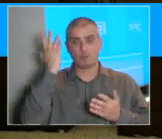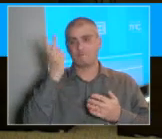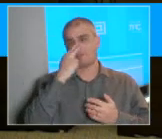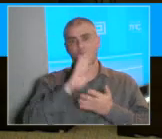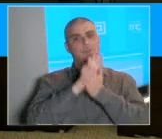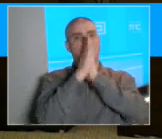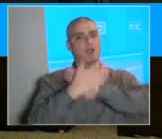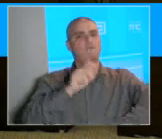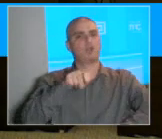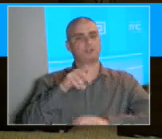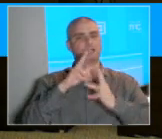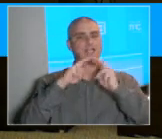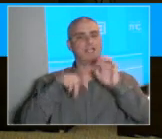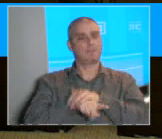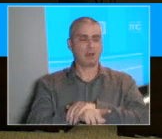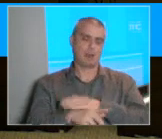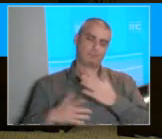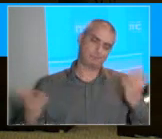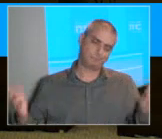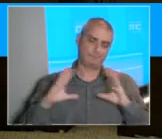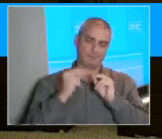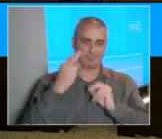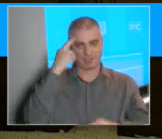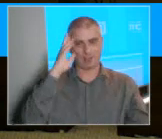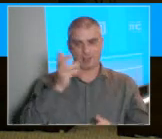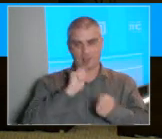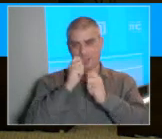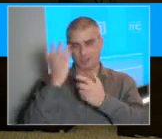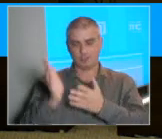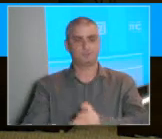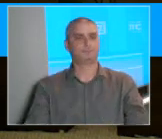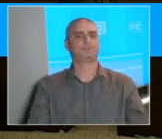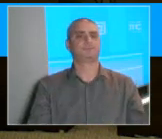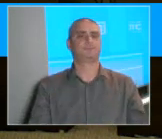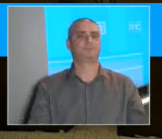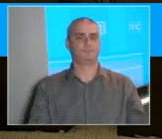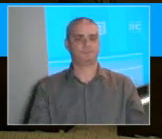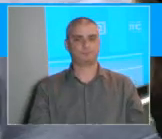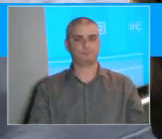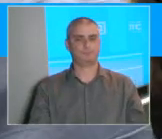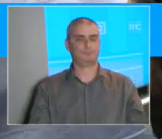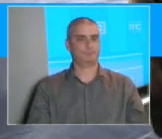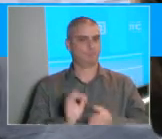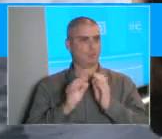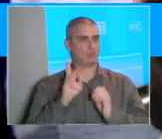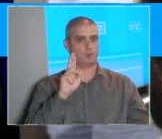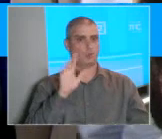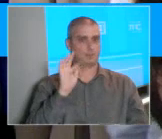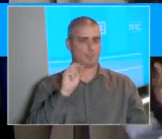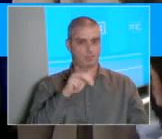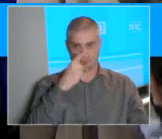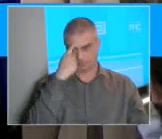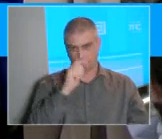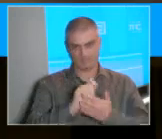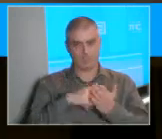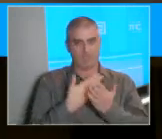ומנסה להפוך את הכנסת לעיר מקלט. זה באופן כללי על הרעיון, אני מתאר לעצמי. עורך הדין רוטמן, אתה חושב